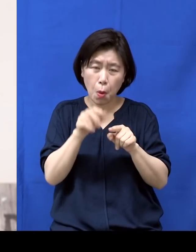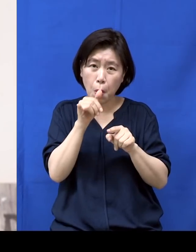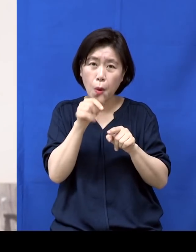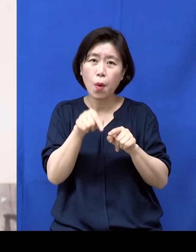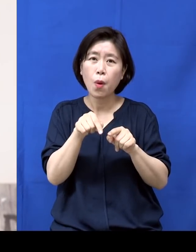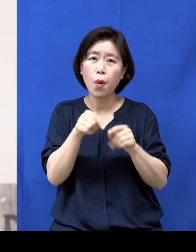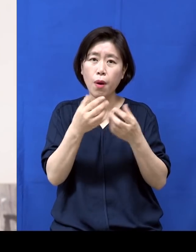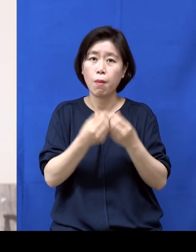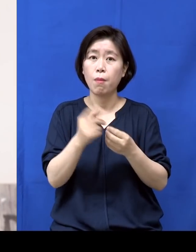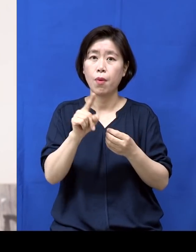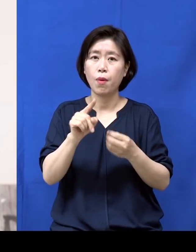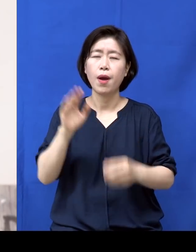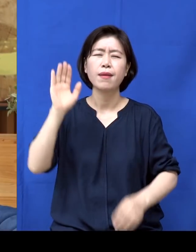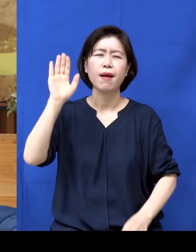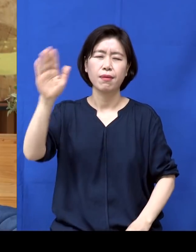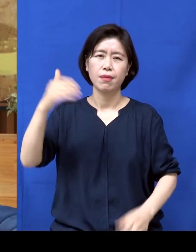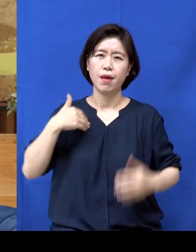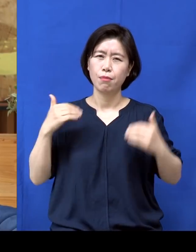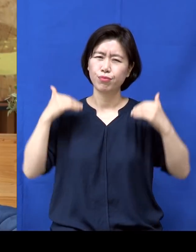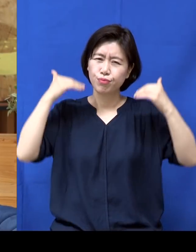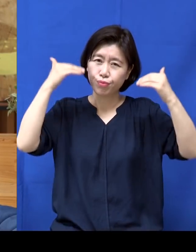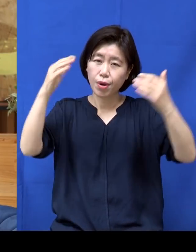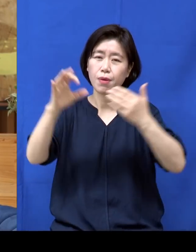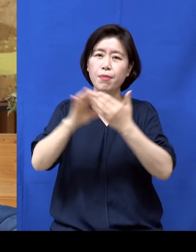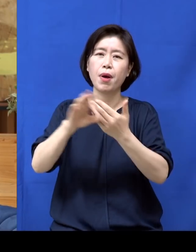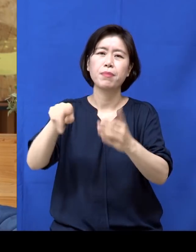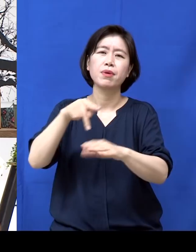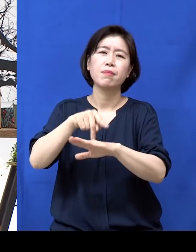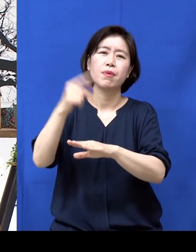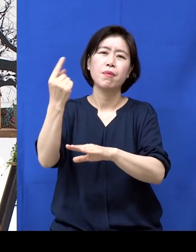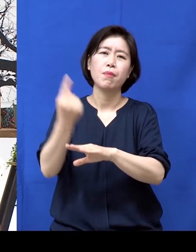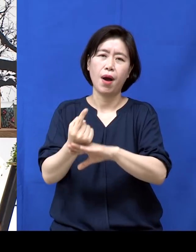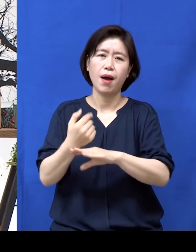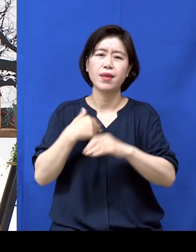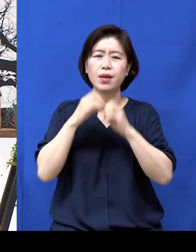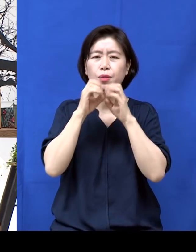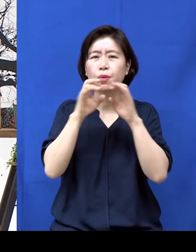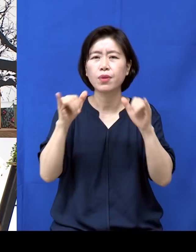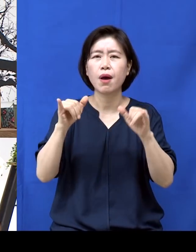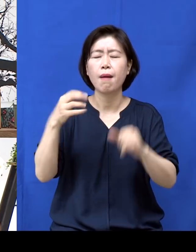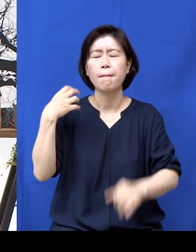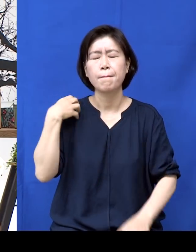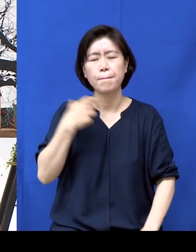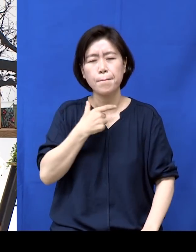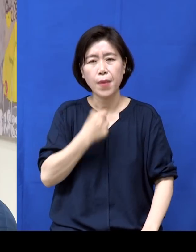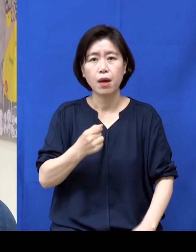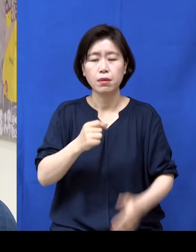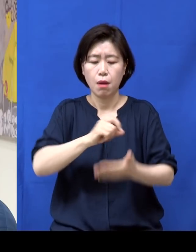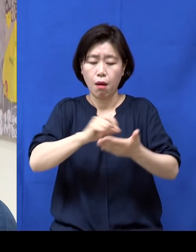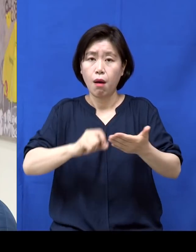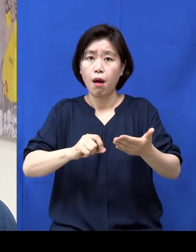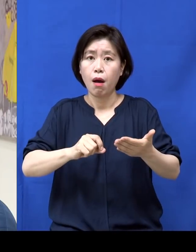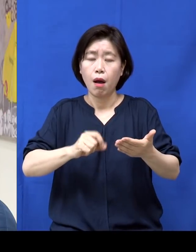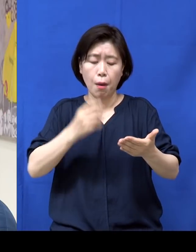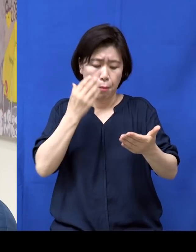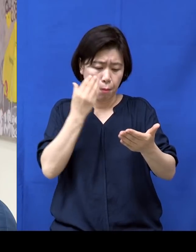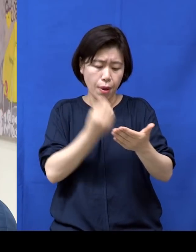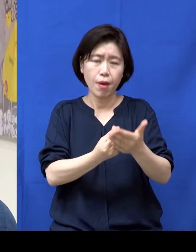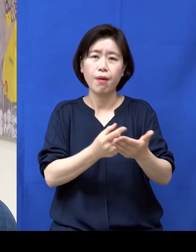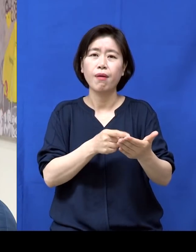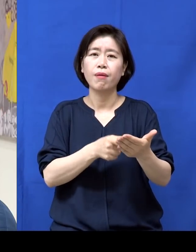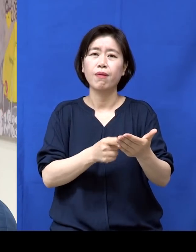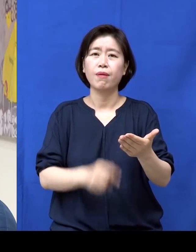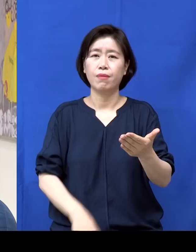여기 와서 선교사 하고 싶어요 라고 쓴 거예요. 자필로. 그래서